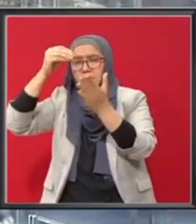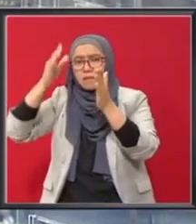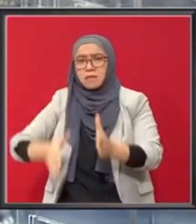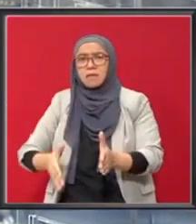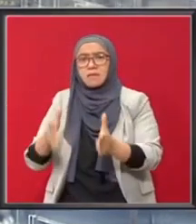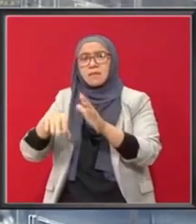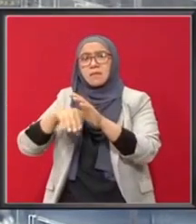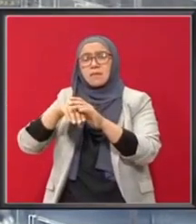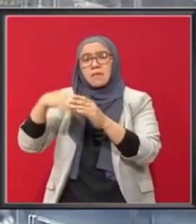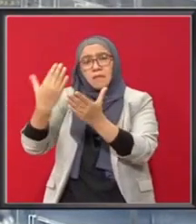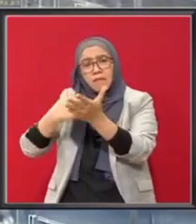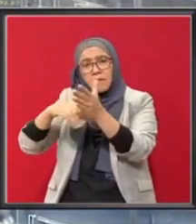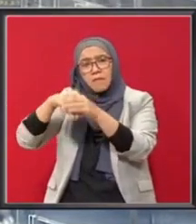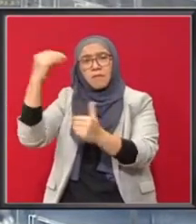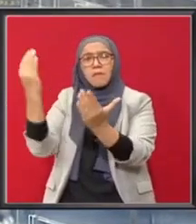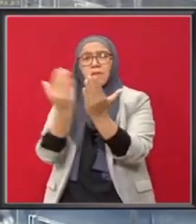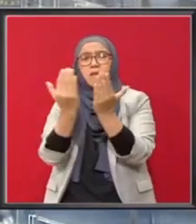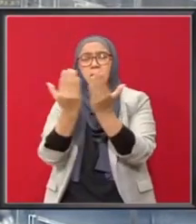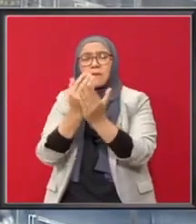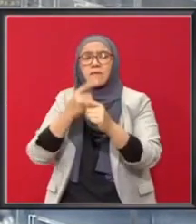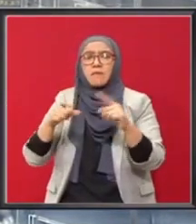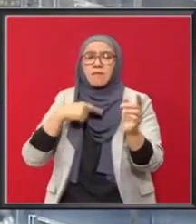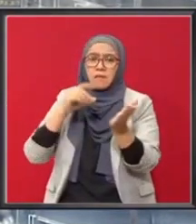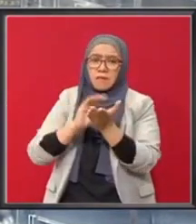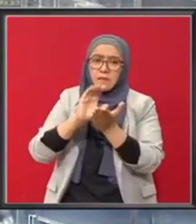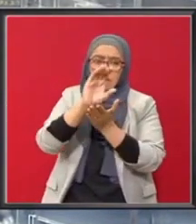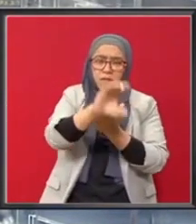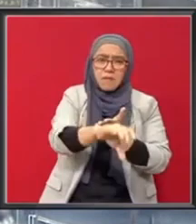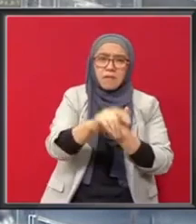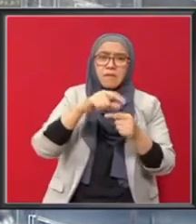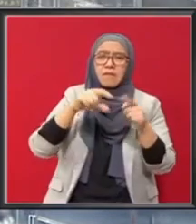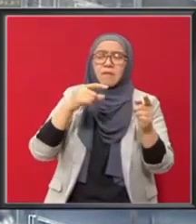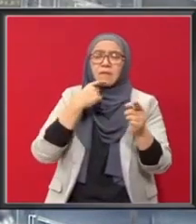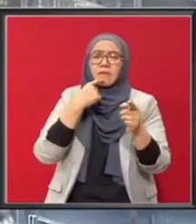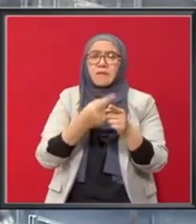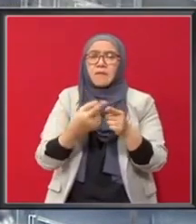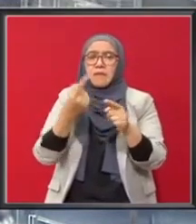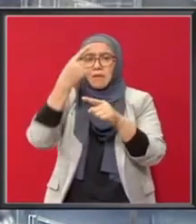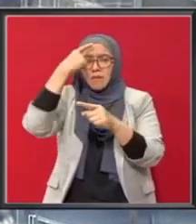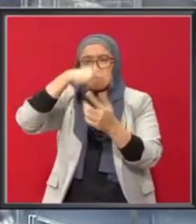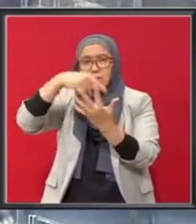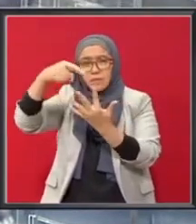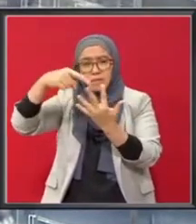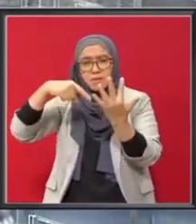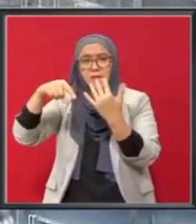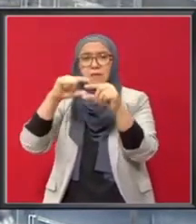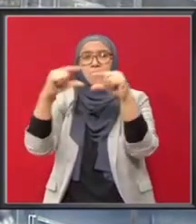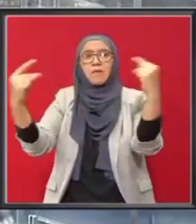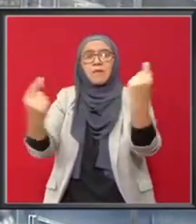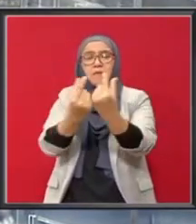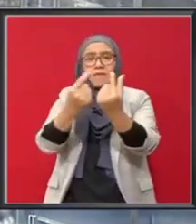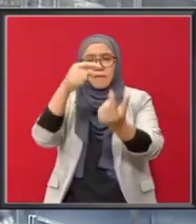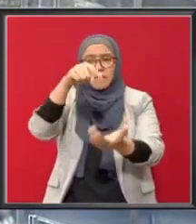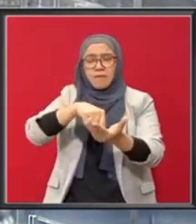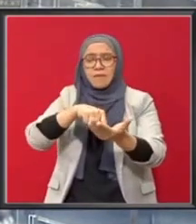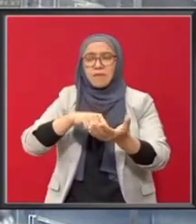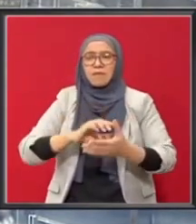sebanyak 606 bilang Perancis dari yang keraguan baru ataupun fresh graduate dengan izin